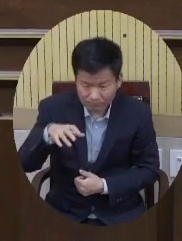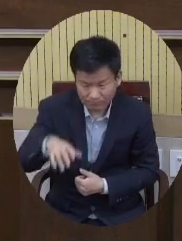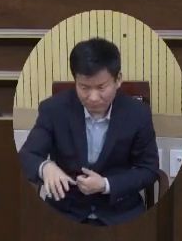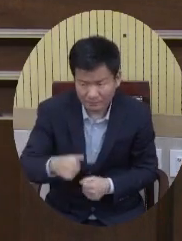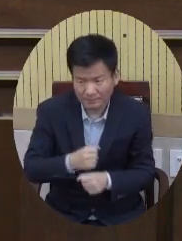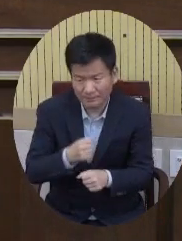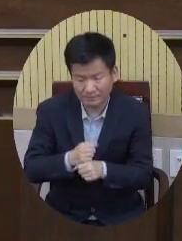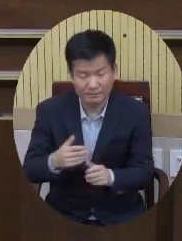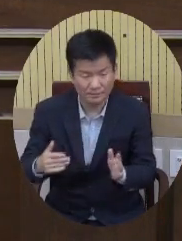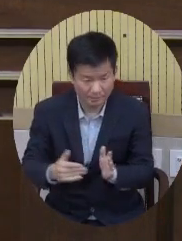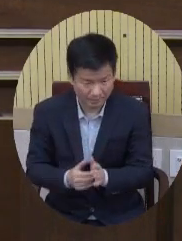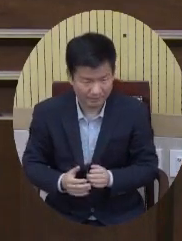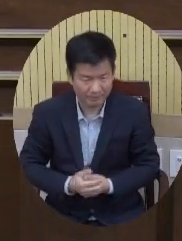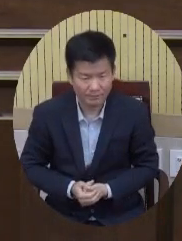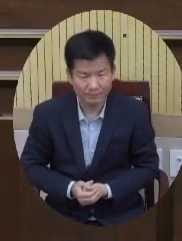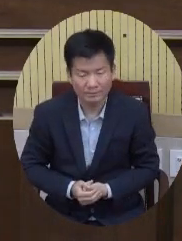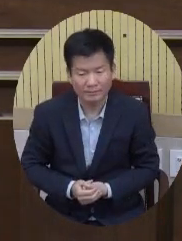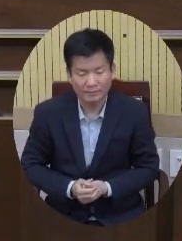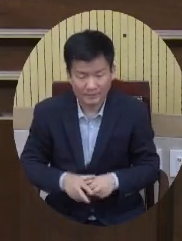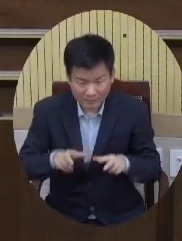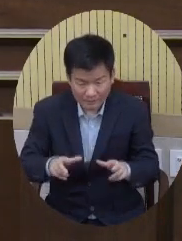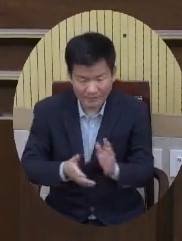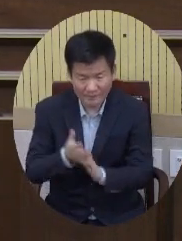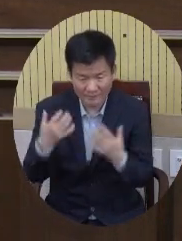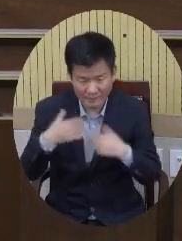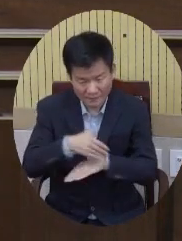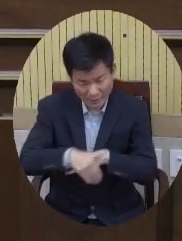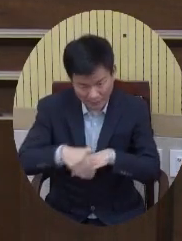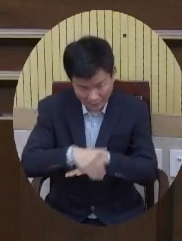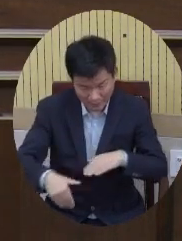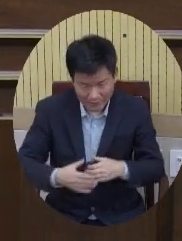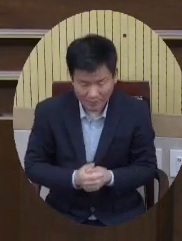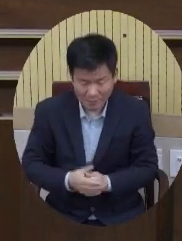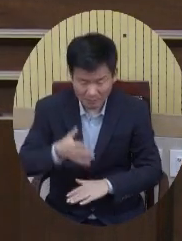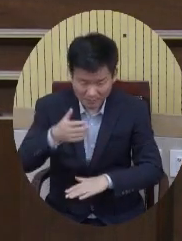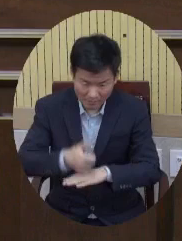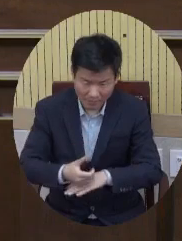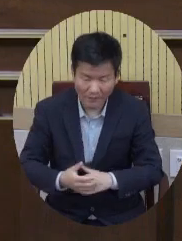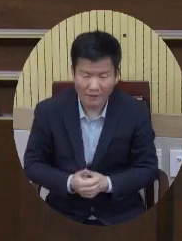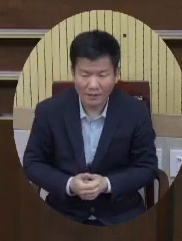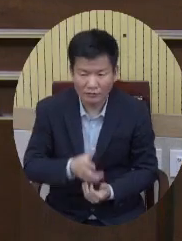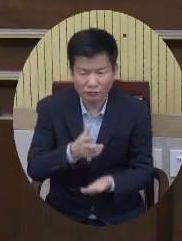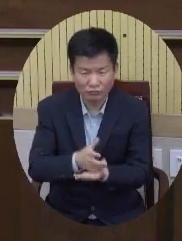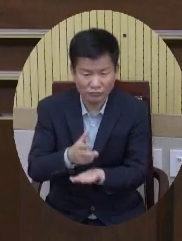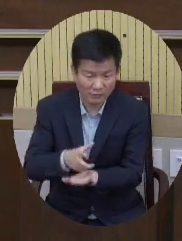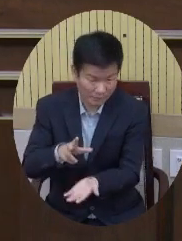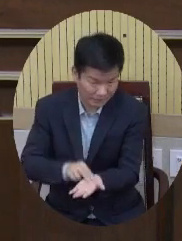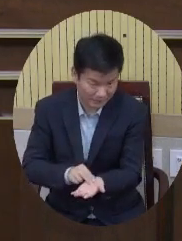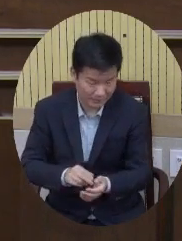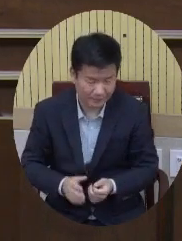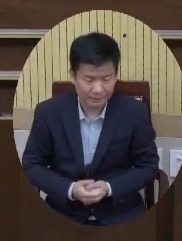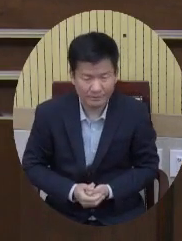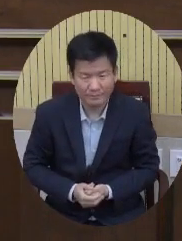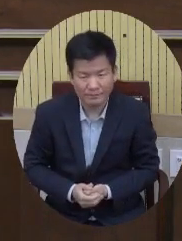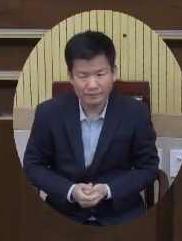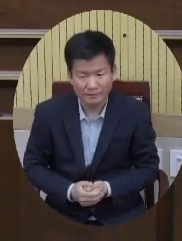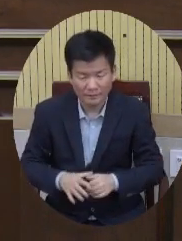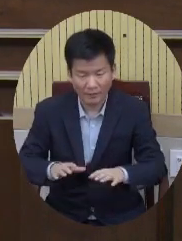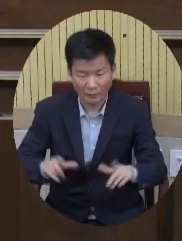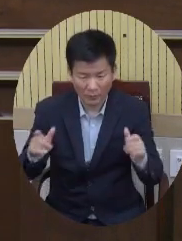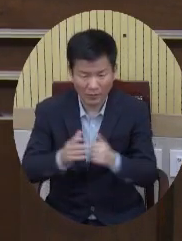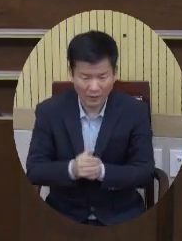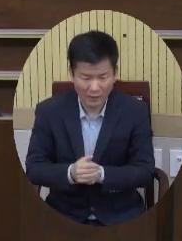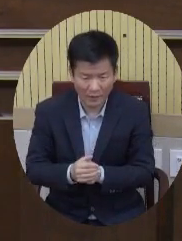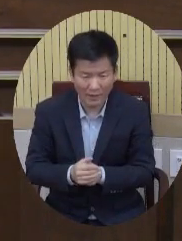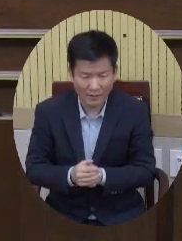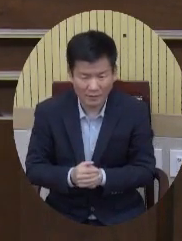설계한 것이 기존 시청사 설계안이었습니다 마지막으로 주차공간 문제입니다 올해도